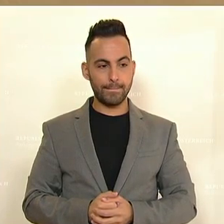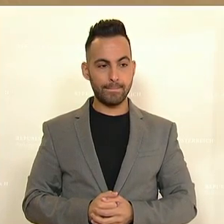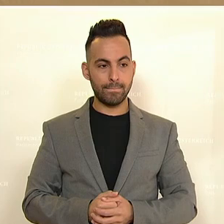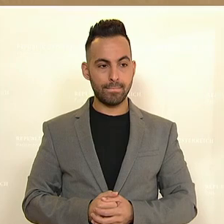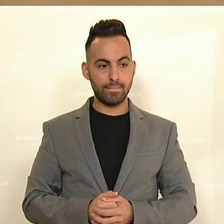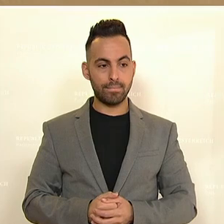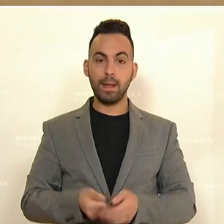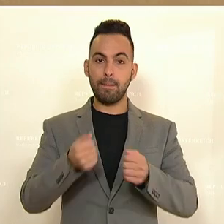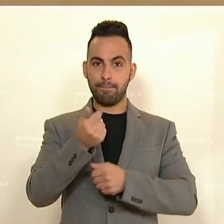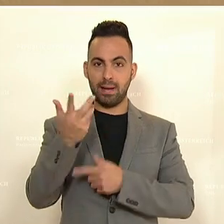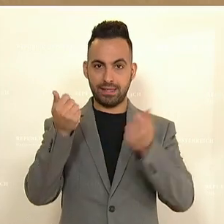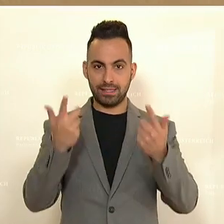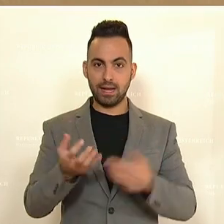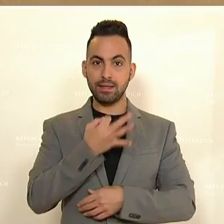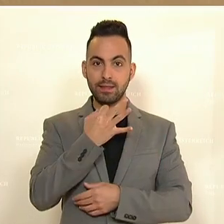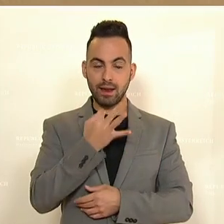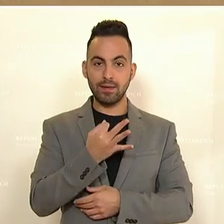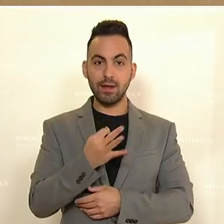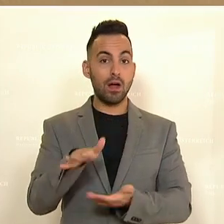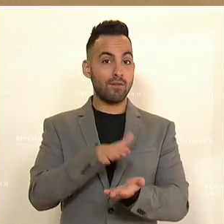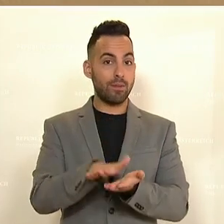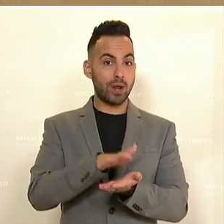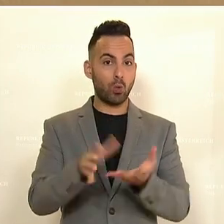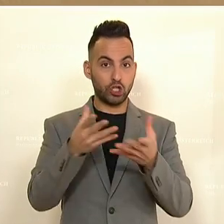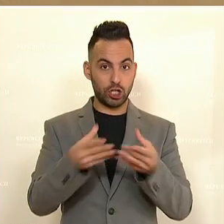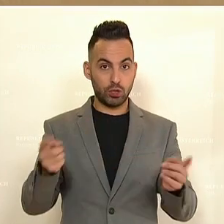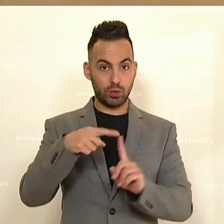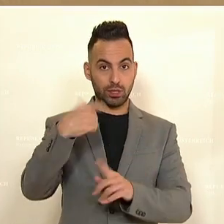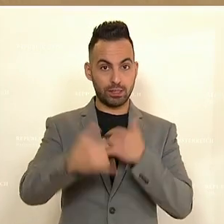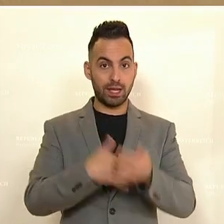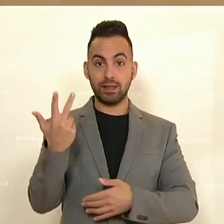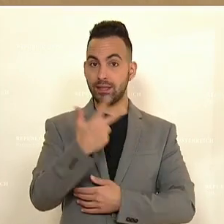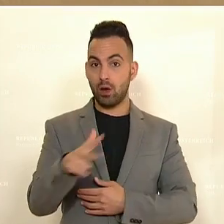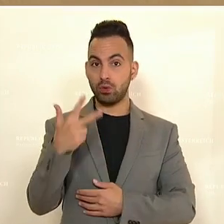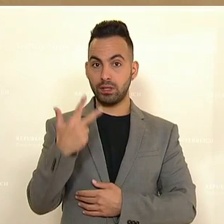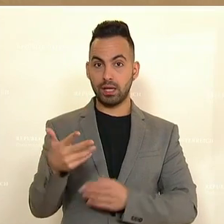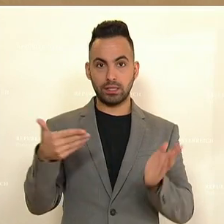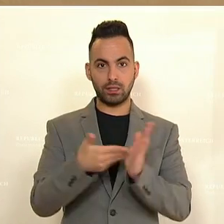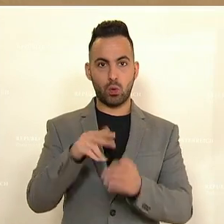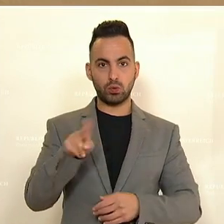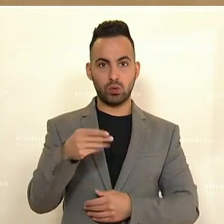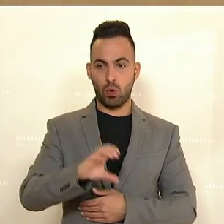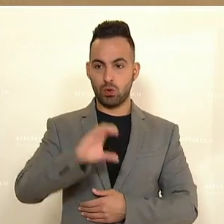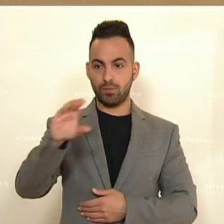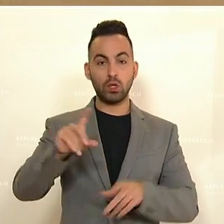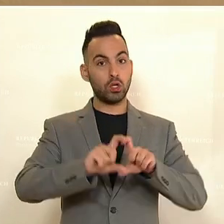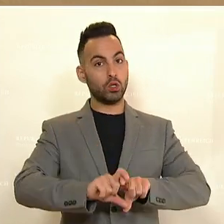Noch ein paar Zahlen im Detail. Also die Verbraucherschlichtung bekommt nächstes Jahr 330.000 Euro. Die